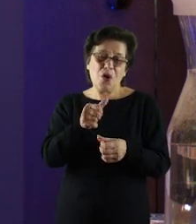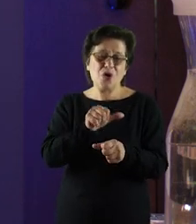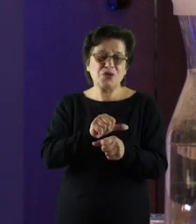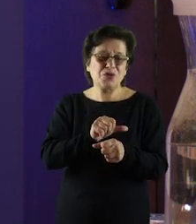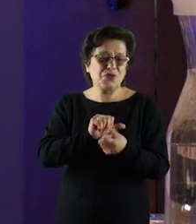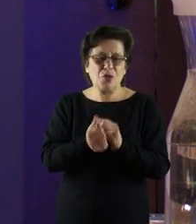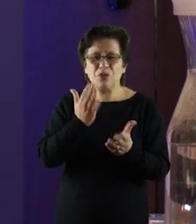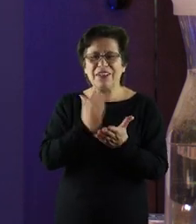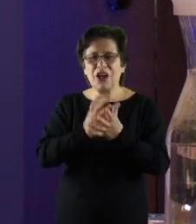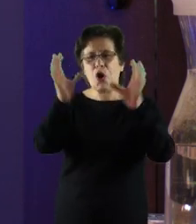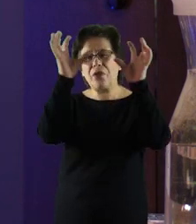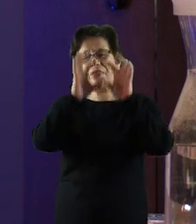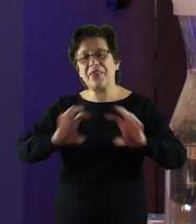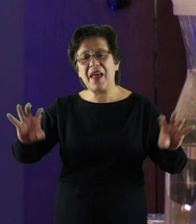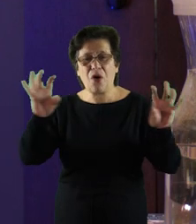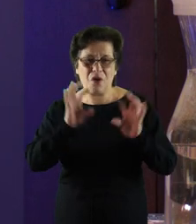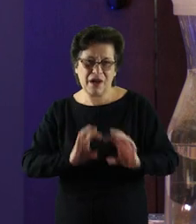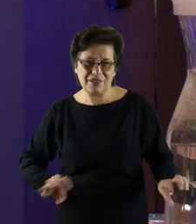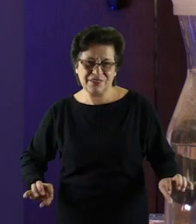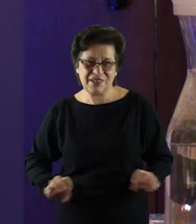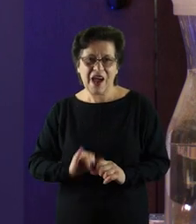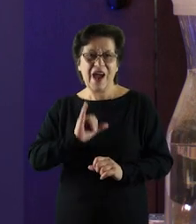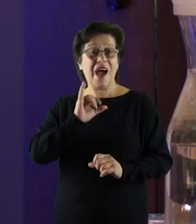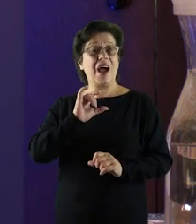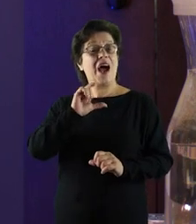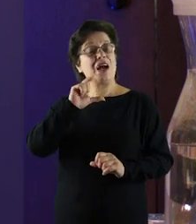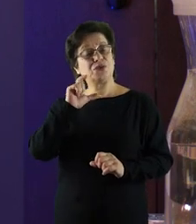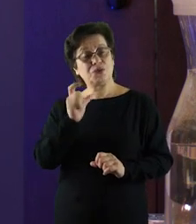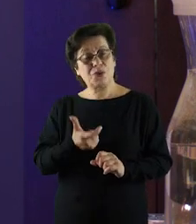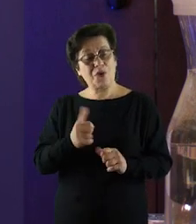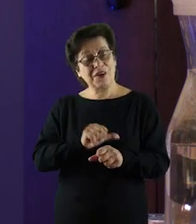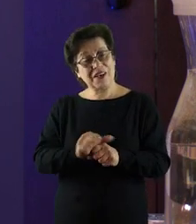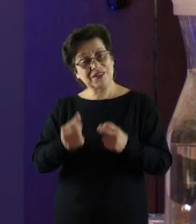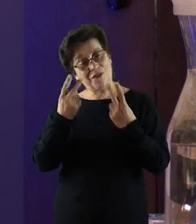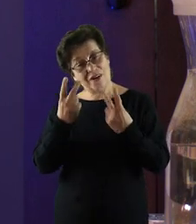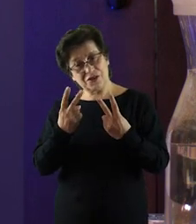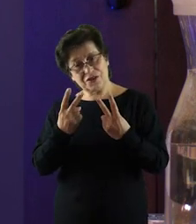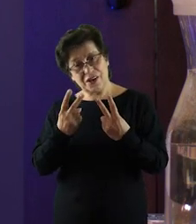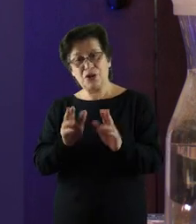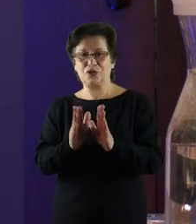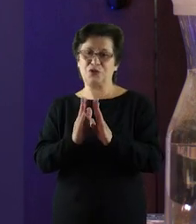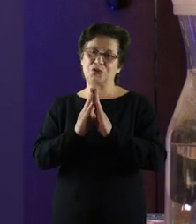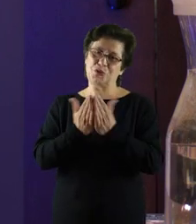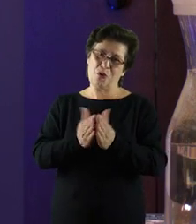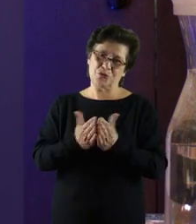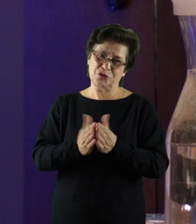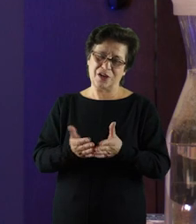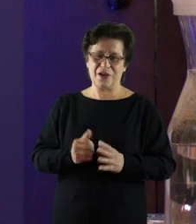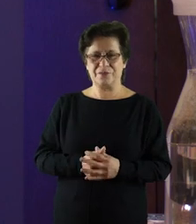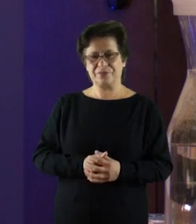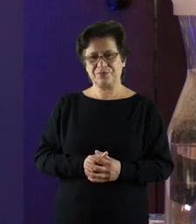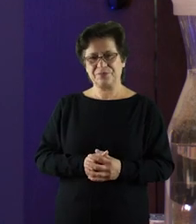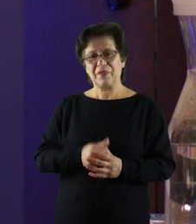A co nas łączy? Chłopcy z Placu Broni, czyli książka, która jest zawsze modna, zawsze cudowna i wzruszająca